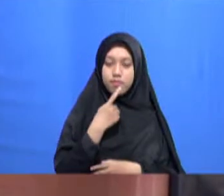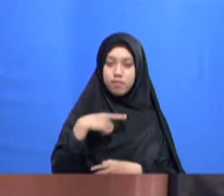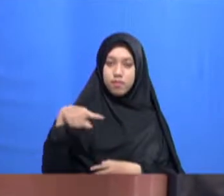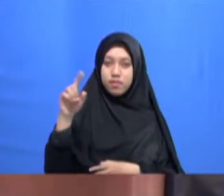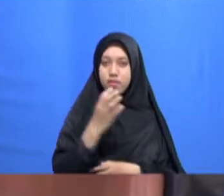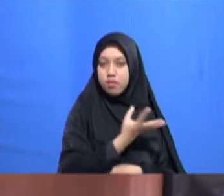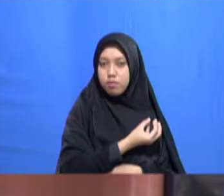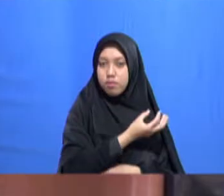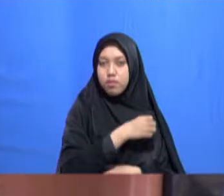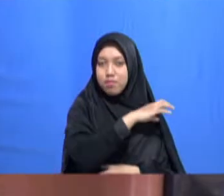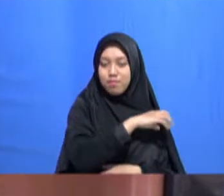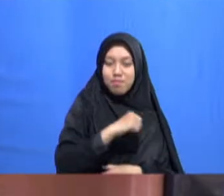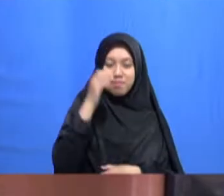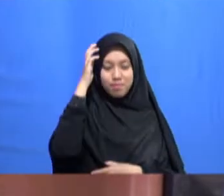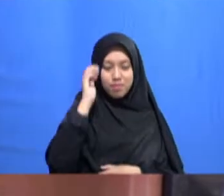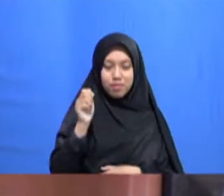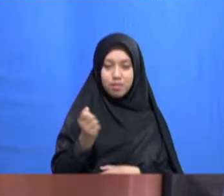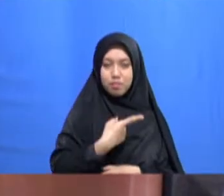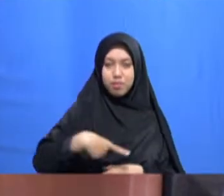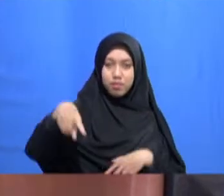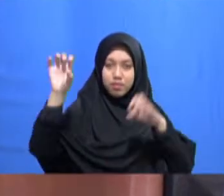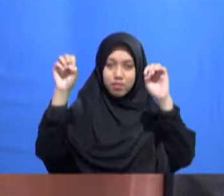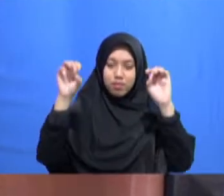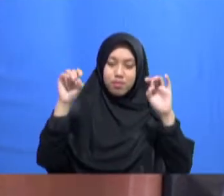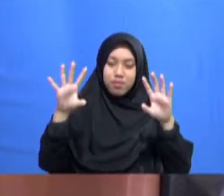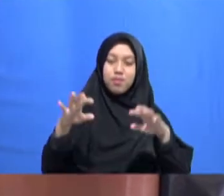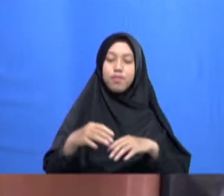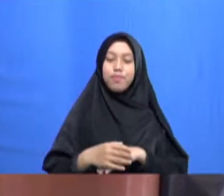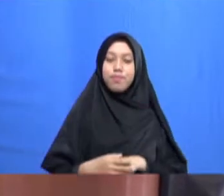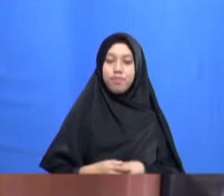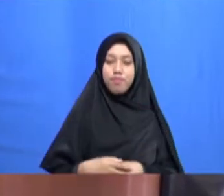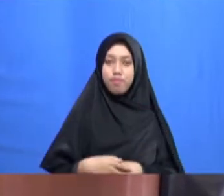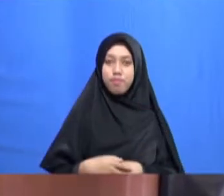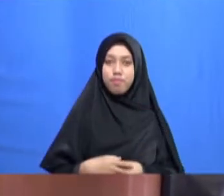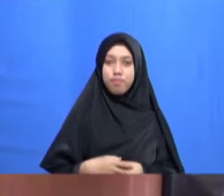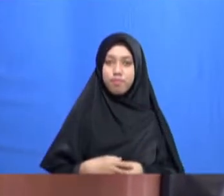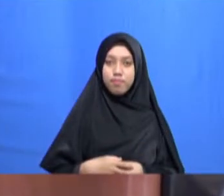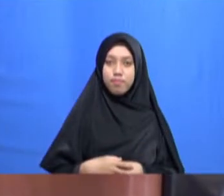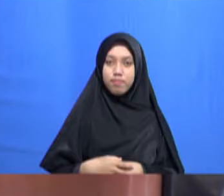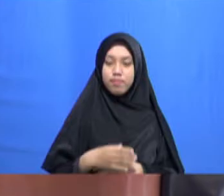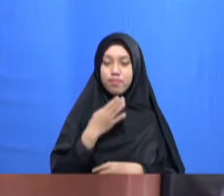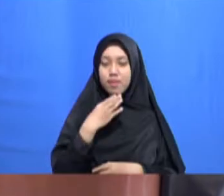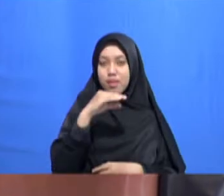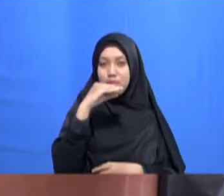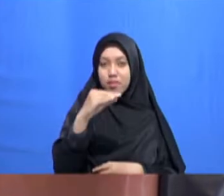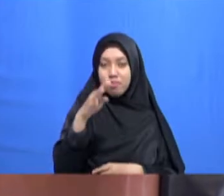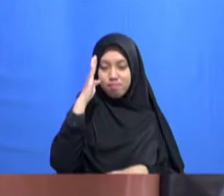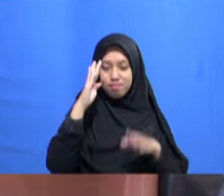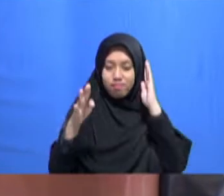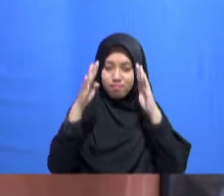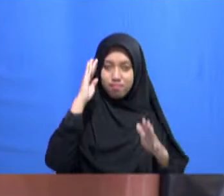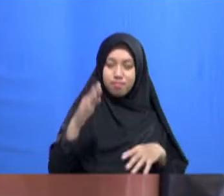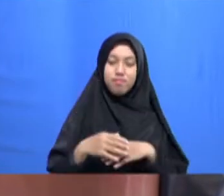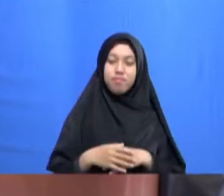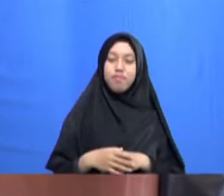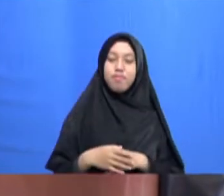Bismillahirrahmanirrahim. Assalamualaikum warahmatullahi wabarakatuh. Selamat pagi, salam sejahtera buat